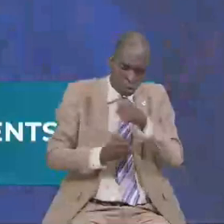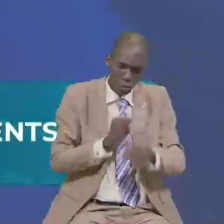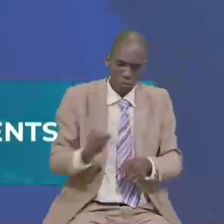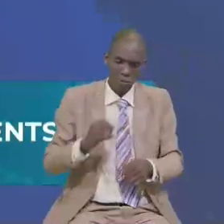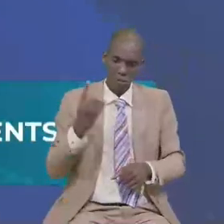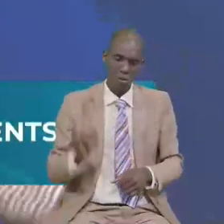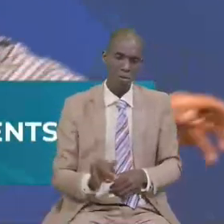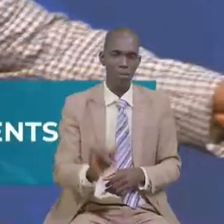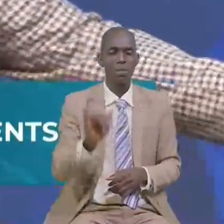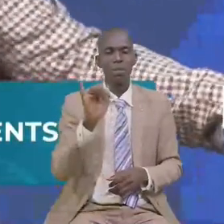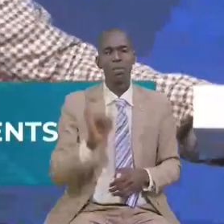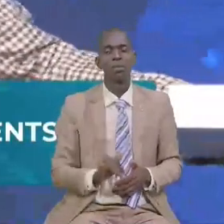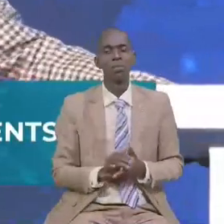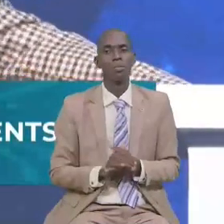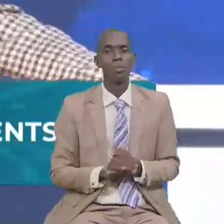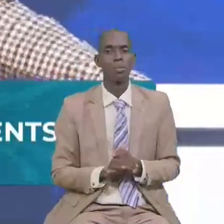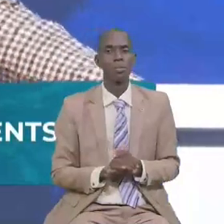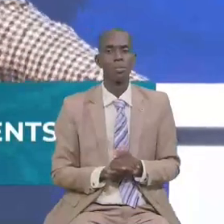pas éternellement.